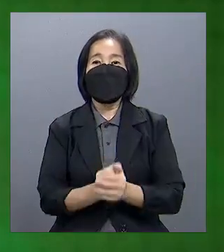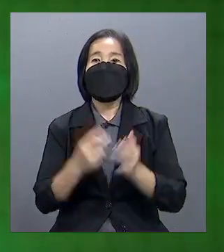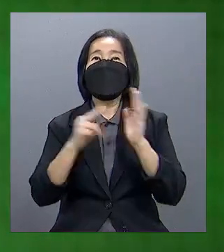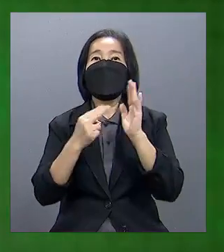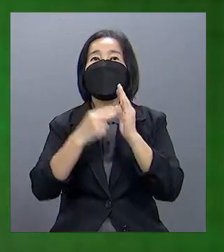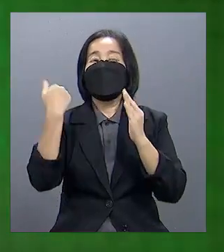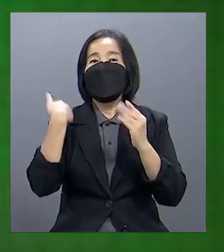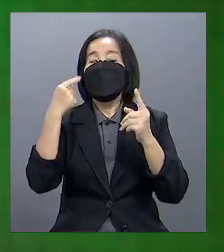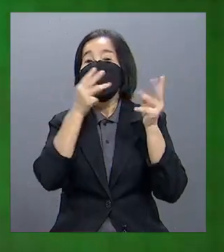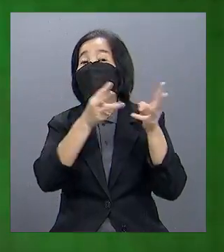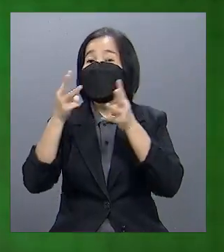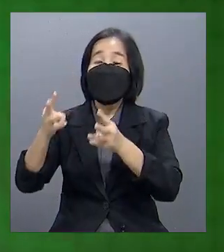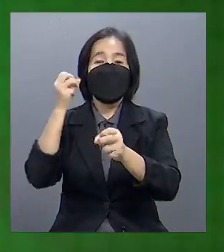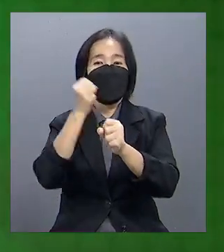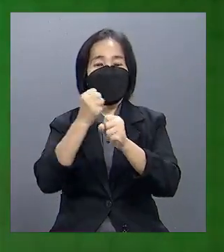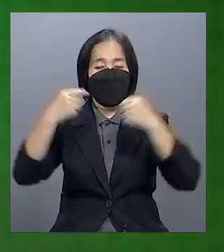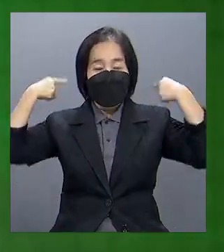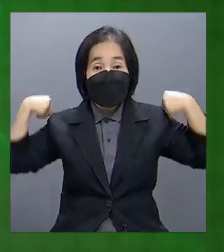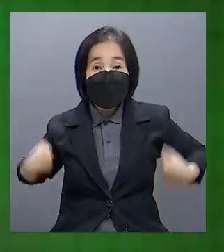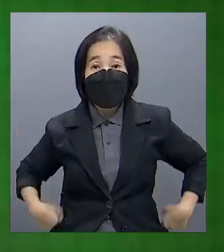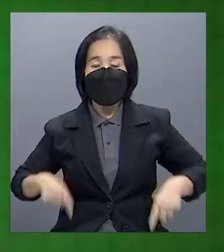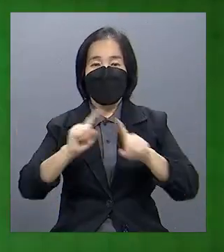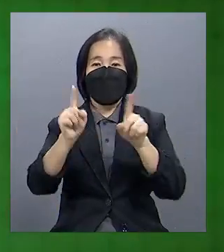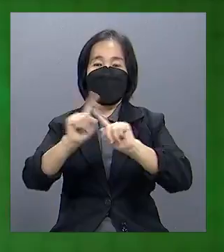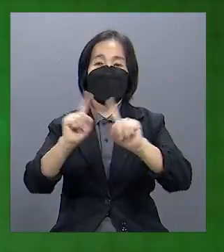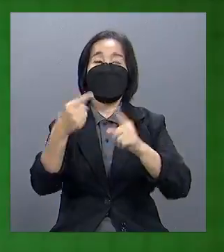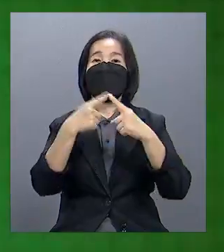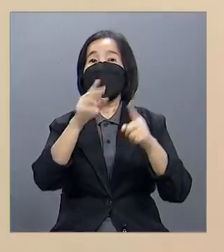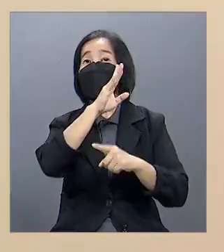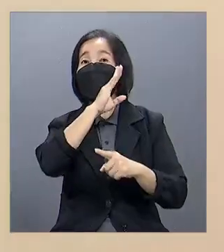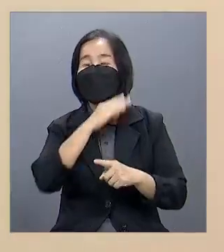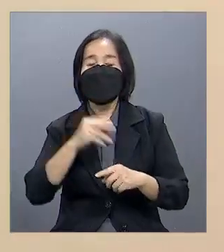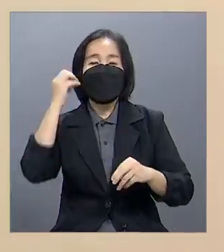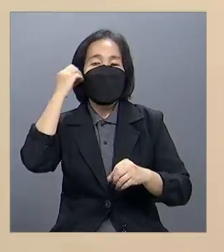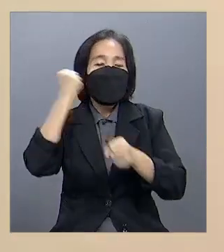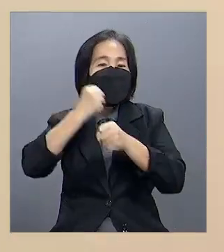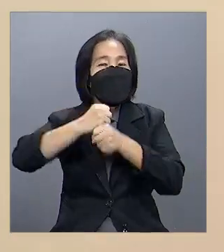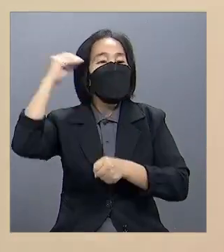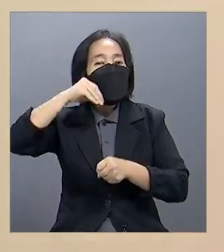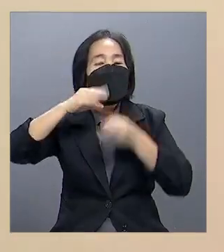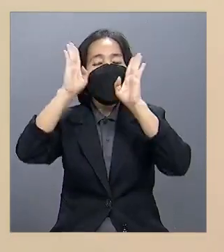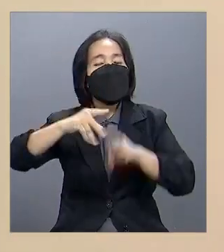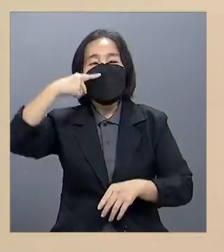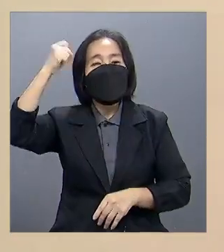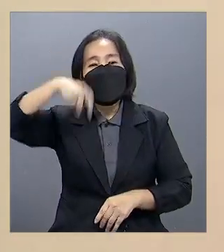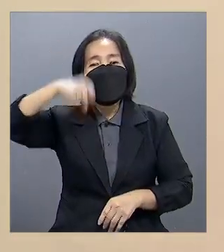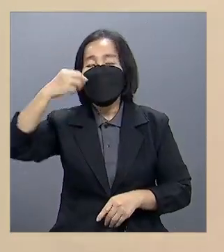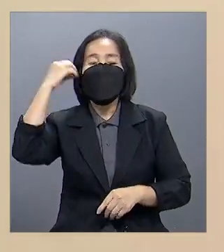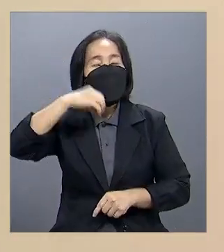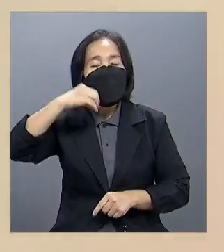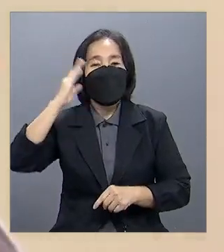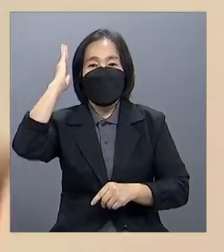ามเนื้อหลังทั้งสองข้างจะไม่เท่ากันถ้านั่งแบบนี้ติดต่อกันนานๆหลายๆปีก็อาจจะทำให้เกิดการเปลี่ยนแปลงทางโครงสร้างแ